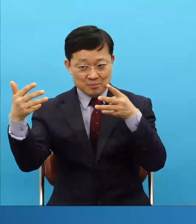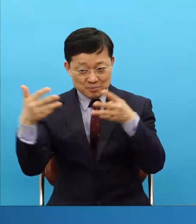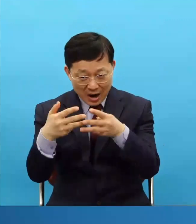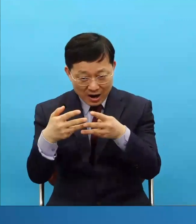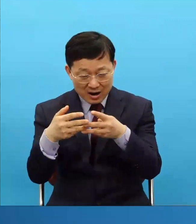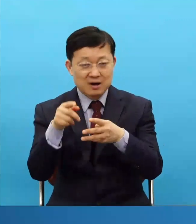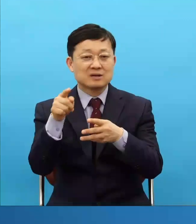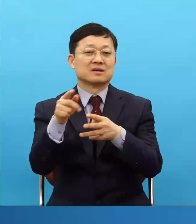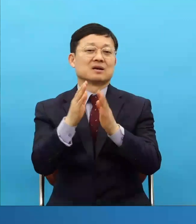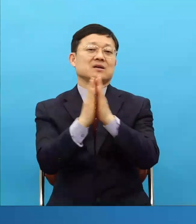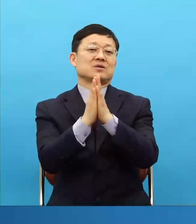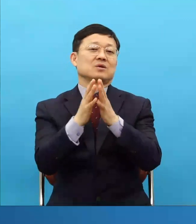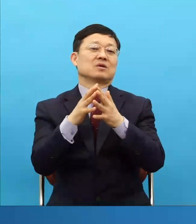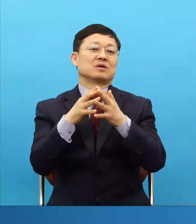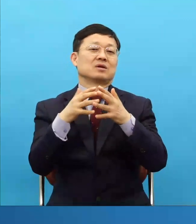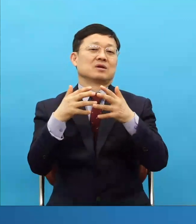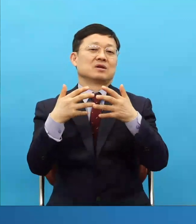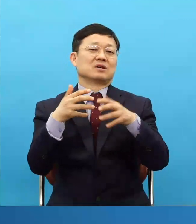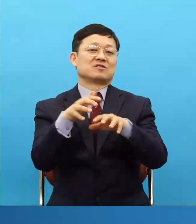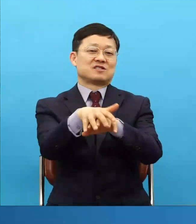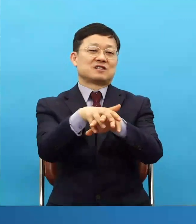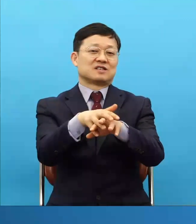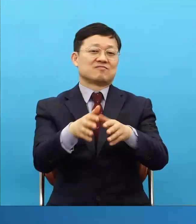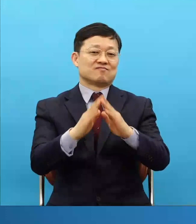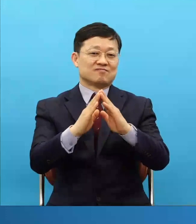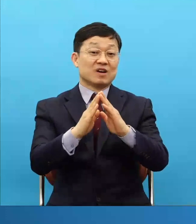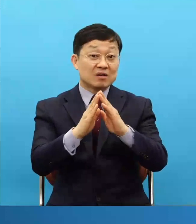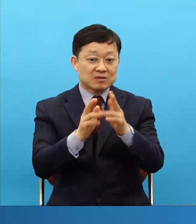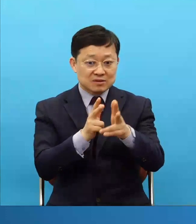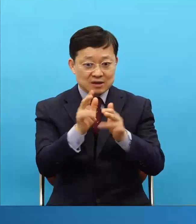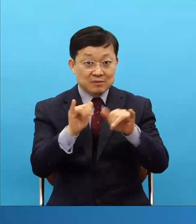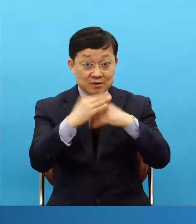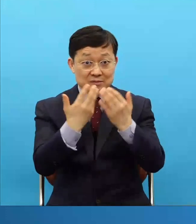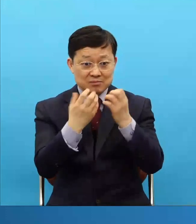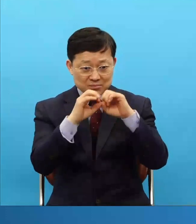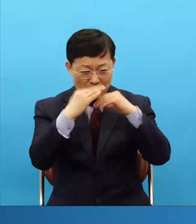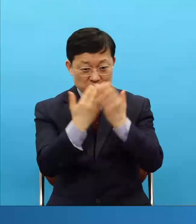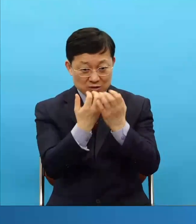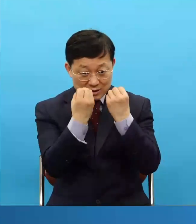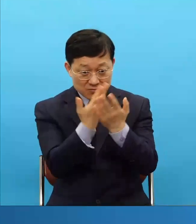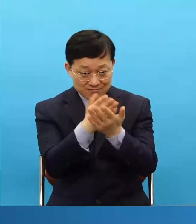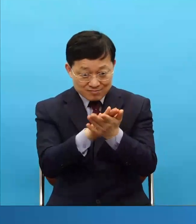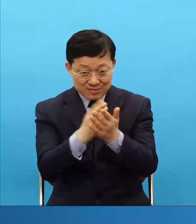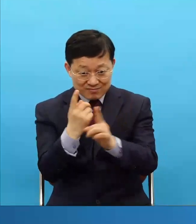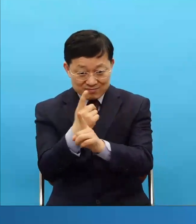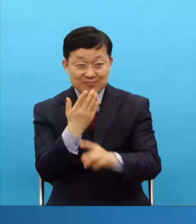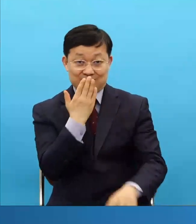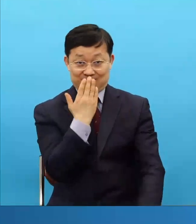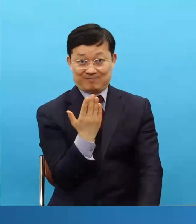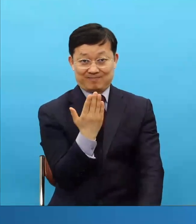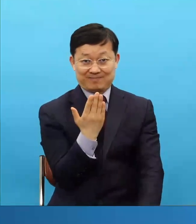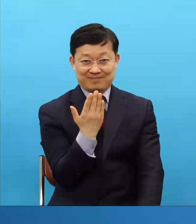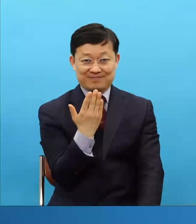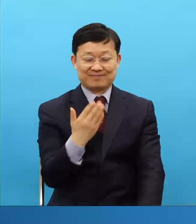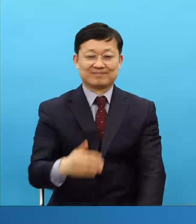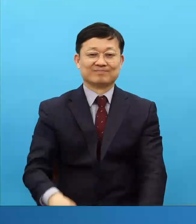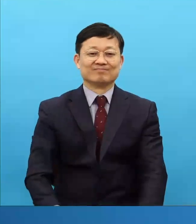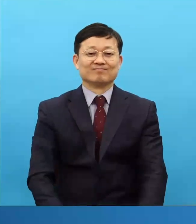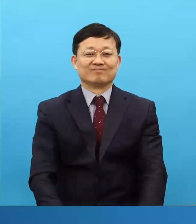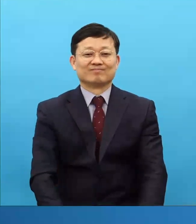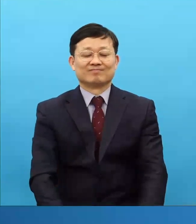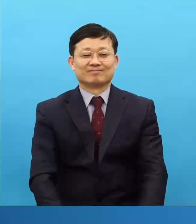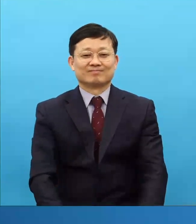그러면 산업인 여러분들은 모든 것 바꿀 수 있습니다. Then you business people, you can change everything. 왜 그래야 되느냐? Then why must you do that?